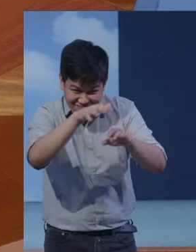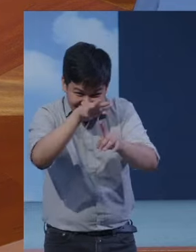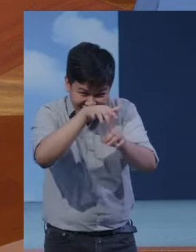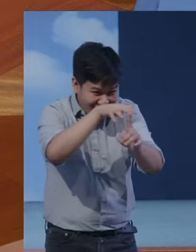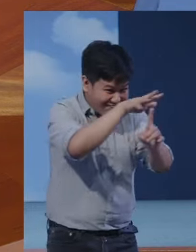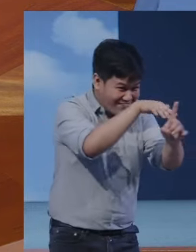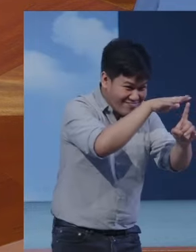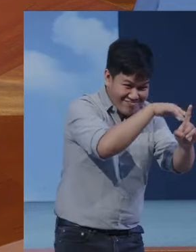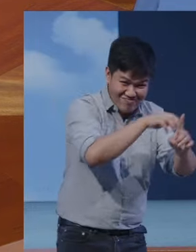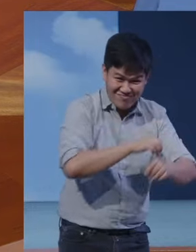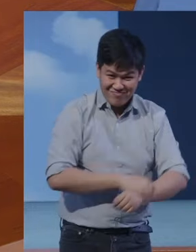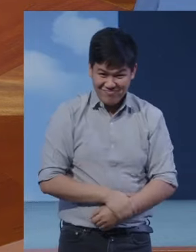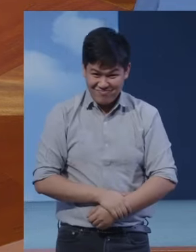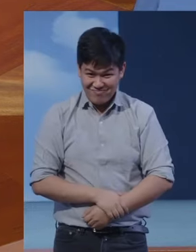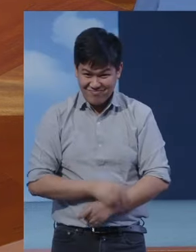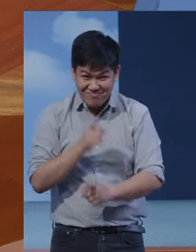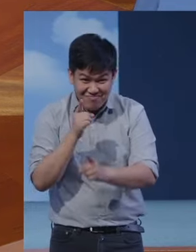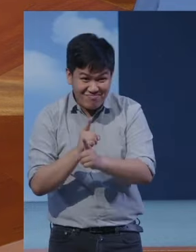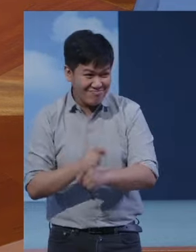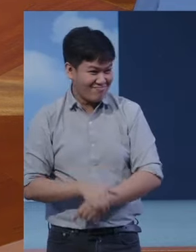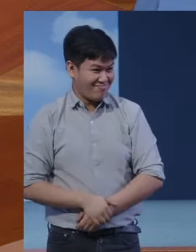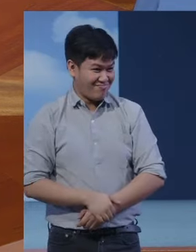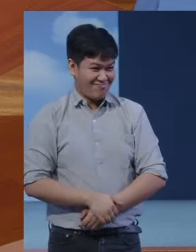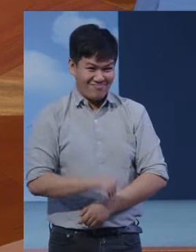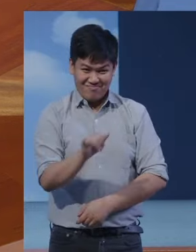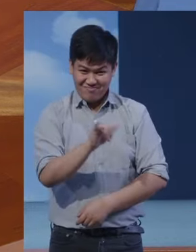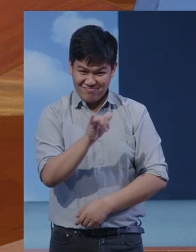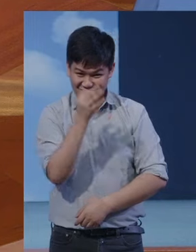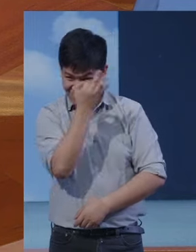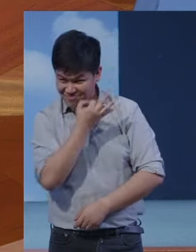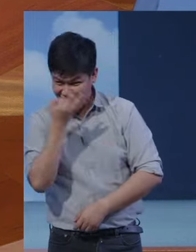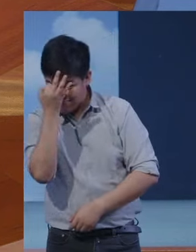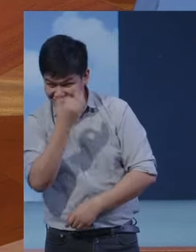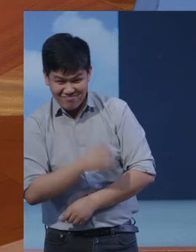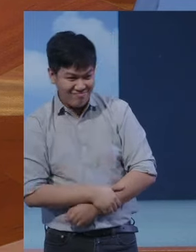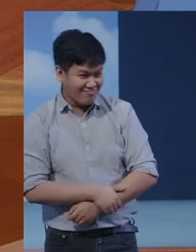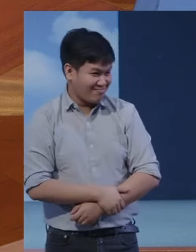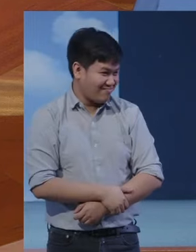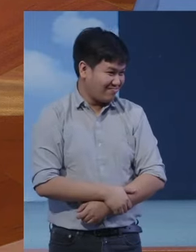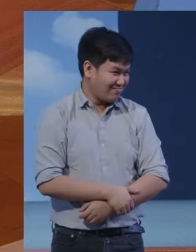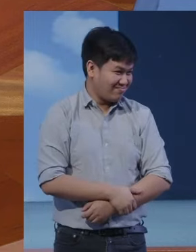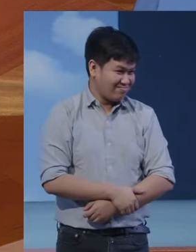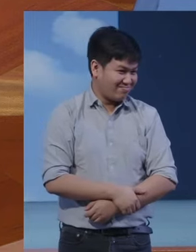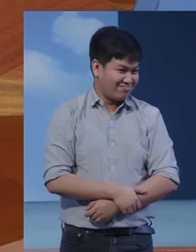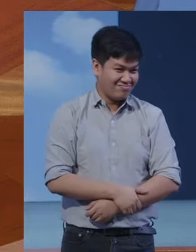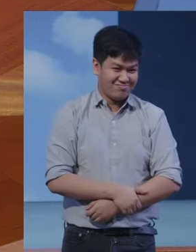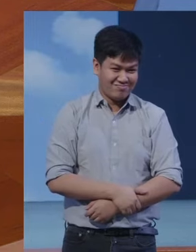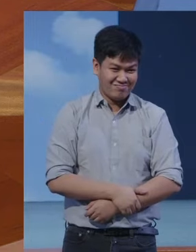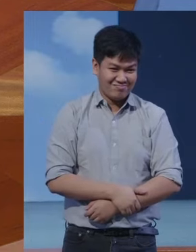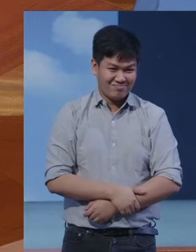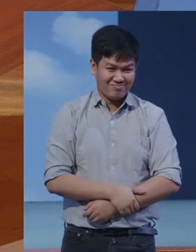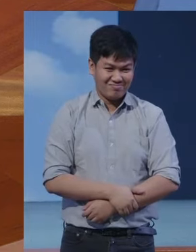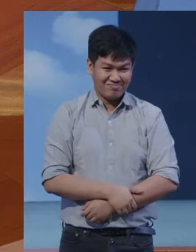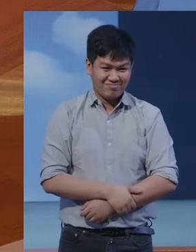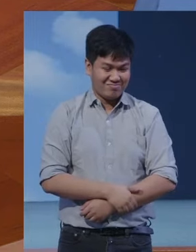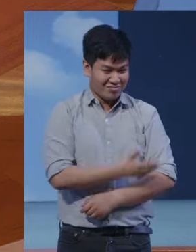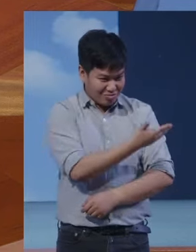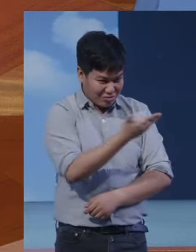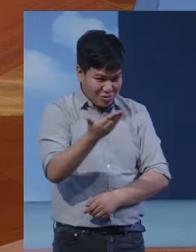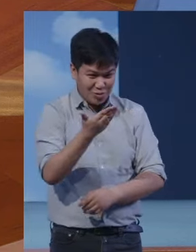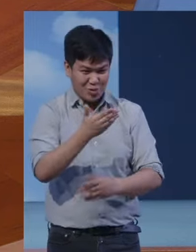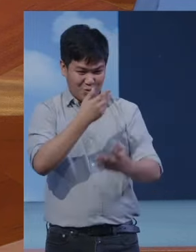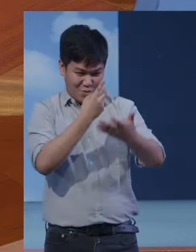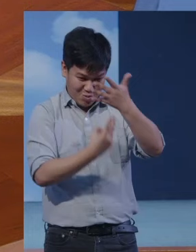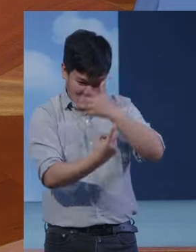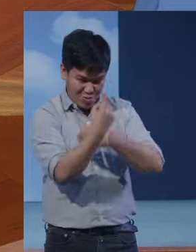no mabuti ho Hindi po palagi Totoo yon But you are one flesh tapos alam